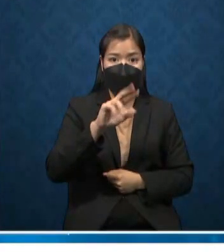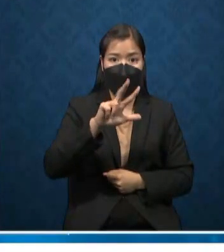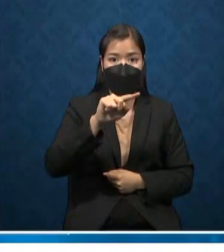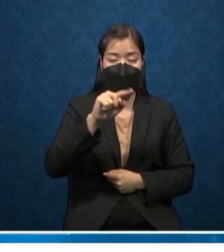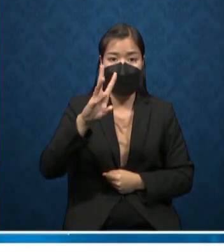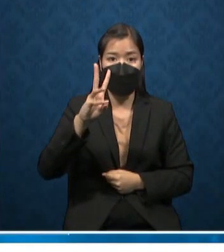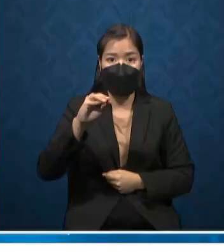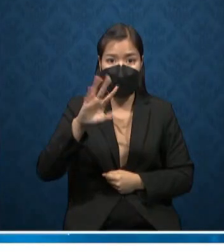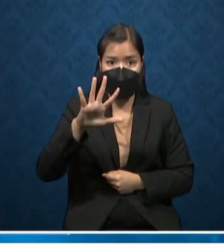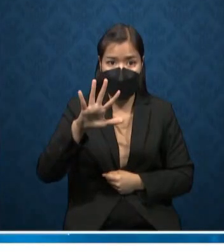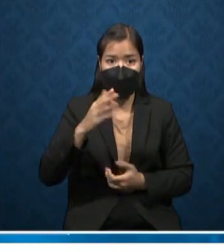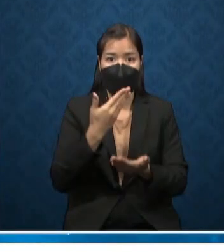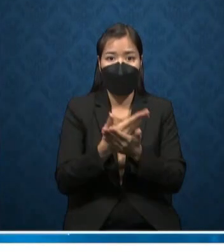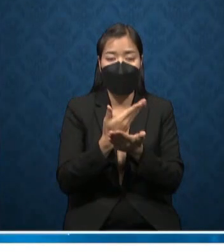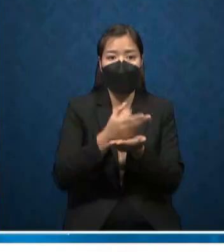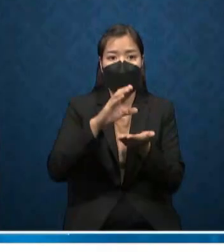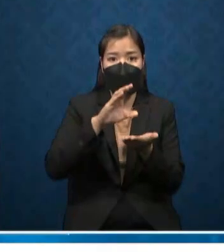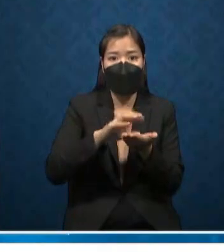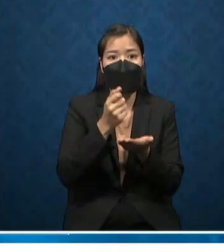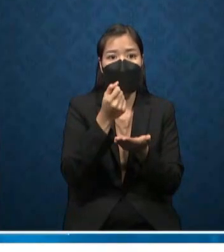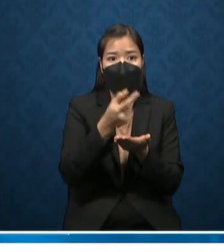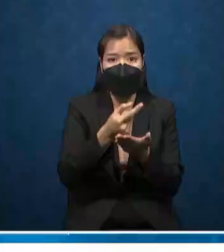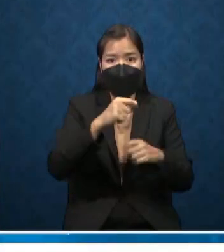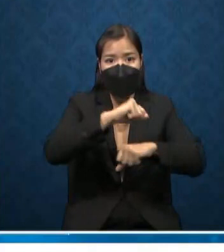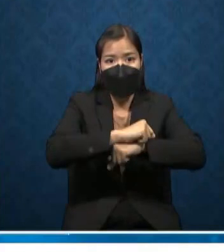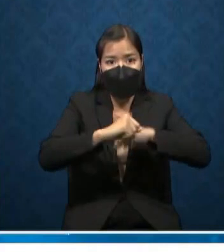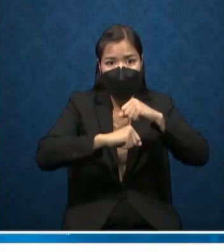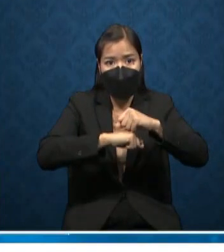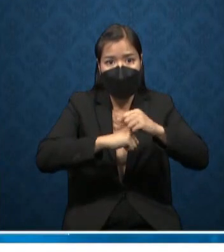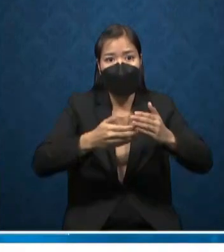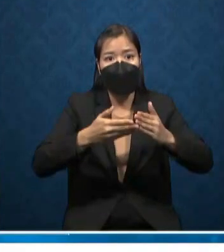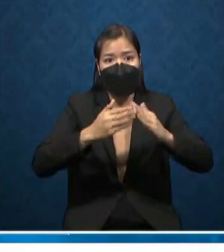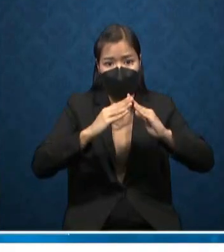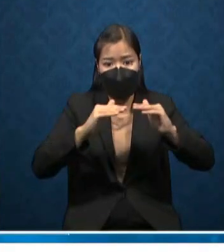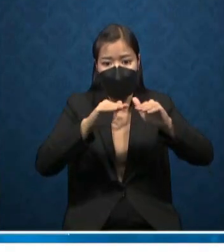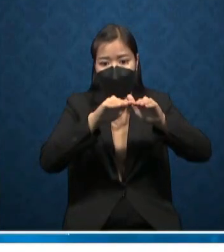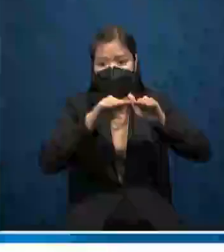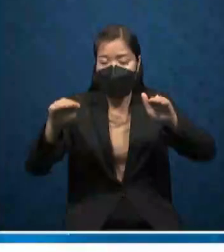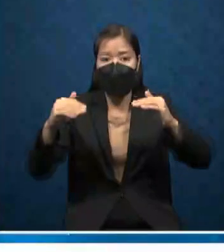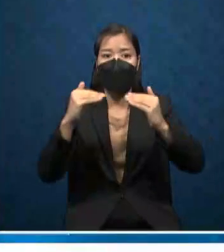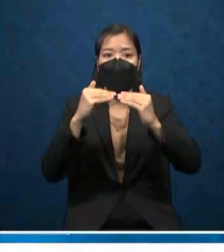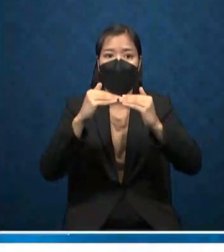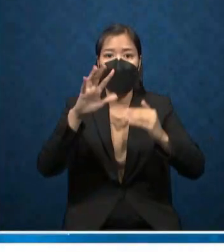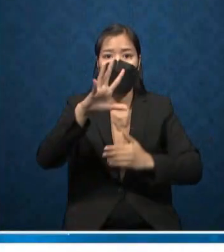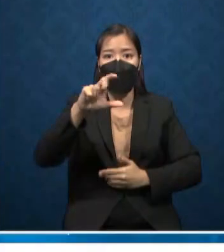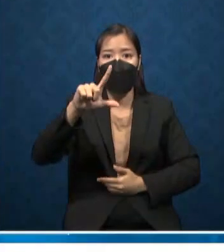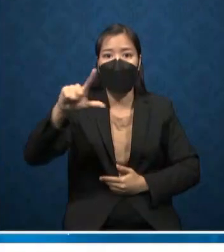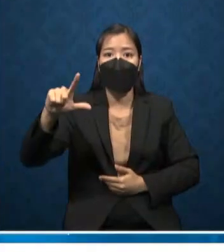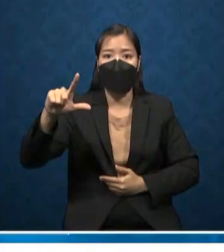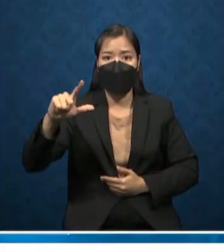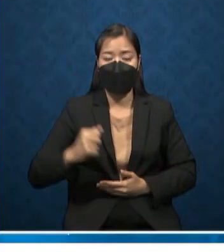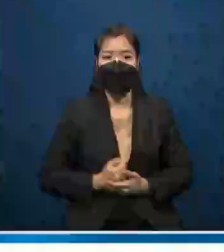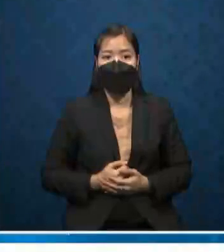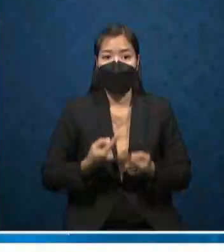บประมาณในรายจ่ายในส่วนของค่าเงินชดเชยค่าก่อสร้างเท่ากันทั้ง3ปีคือจำนวน500ล้านบาทแต่ใน